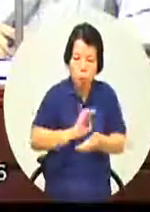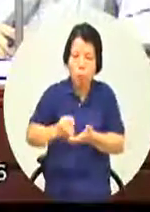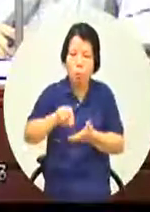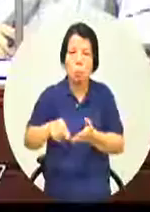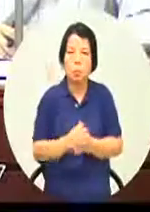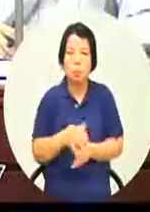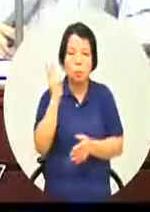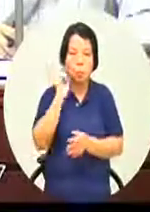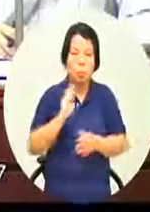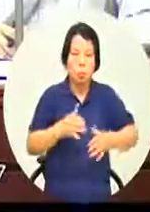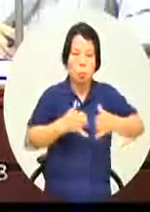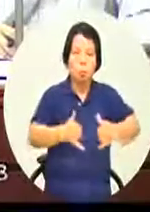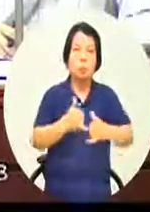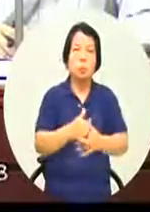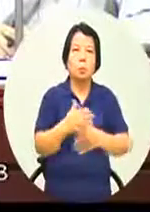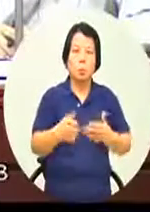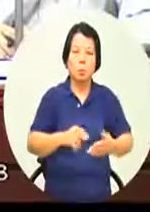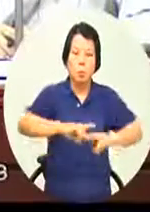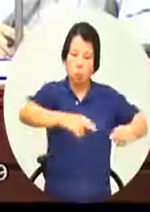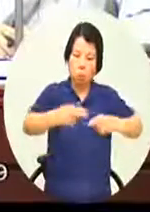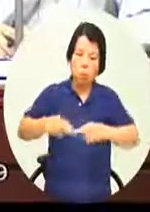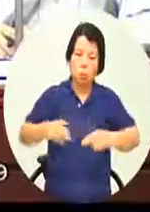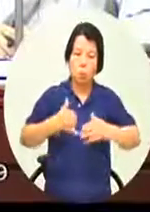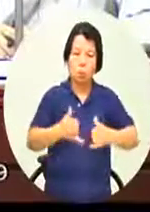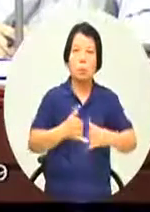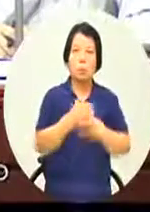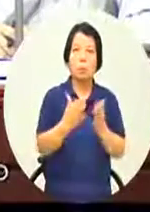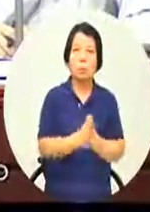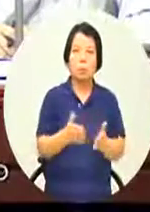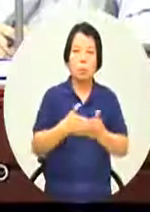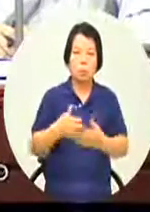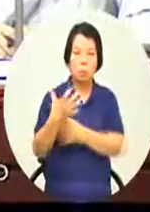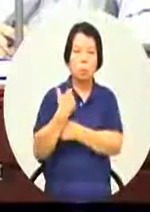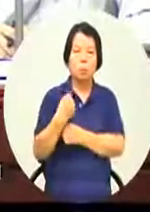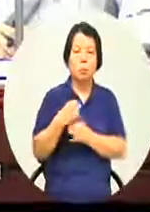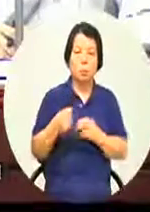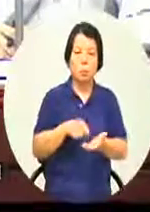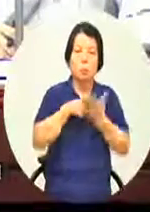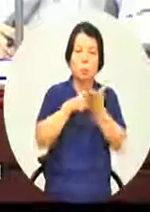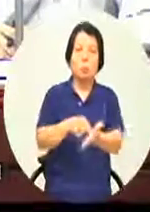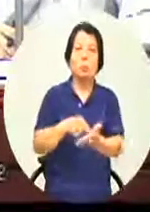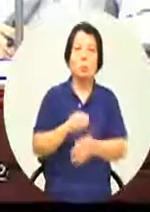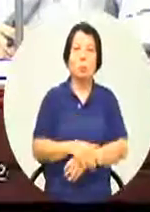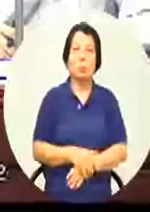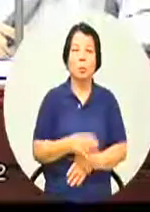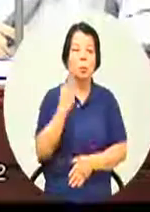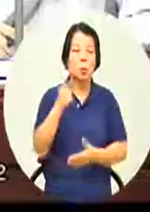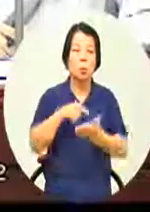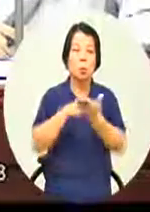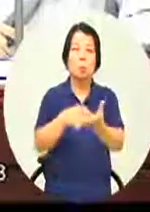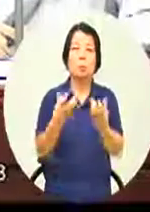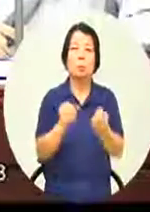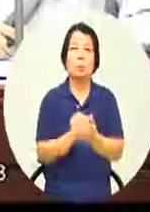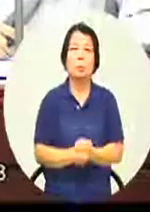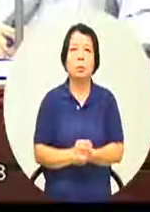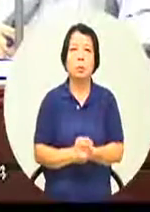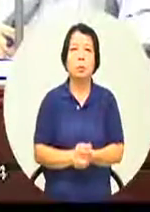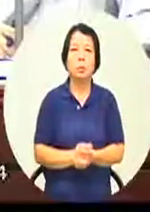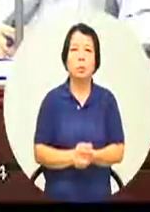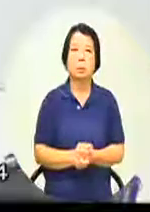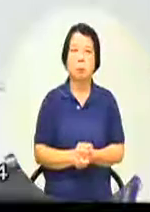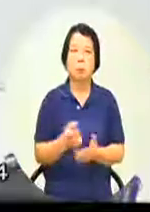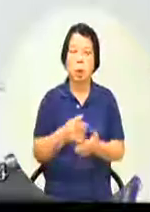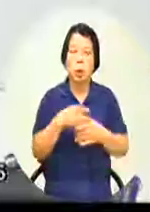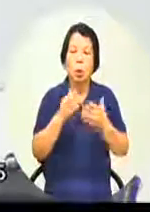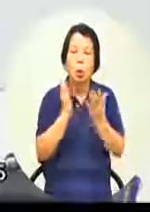有的水路要提出改道计划，这个部分都是要军方跟我们提出申请。 所以他如果不申请，他就白白交给你嘛。那以后